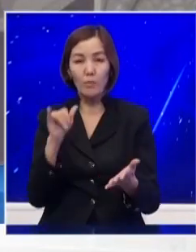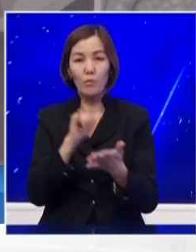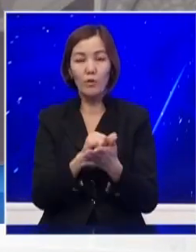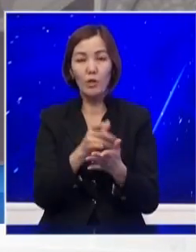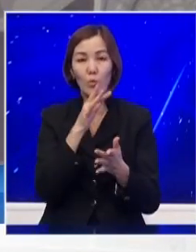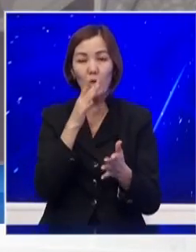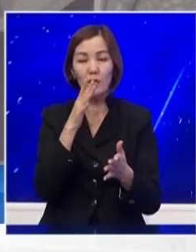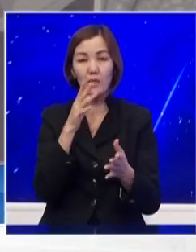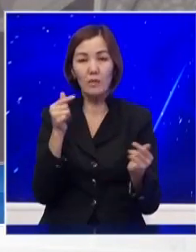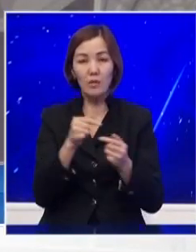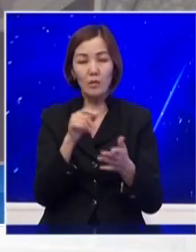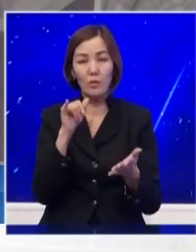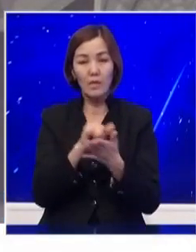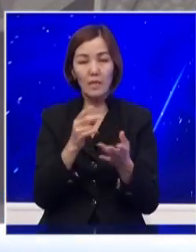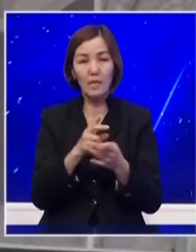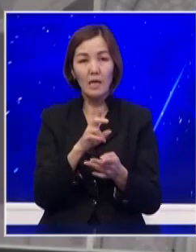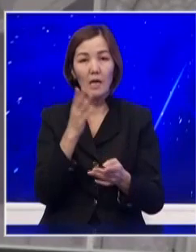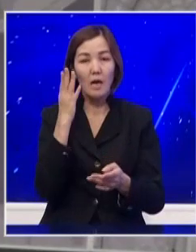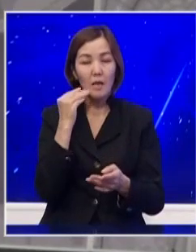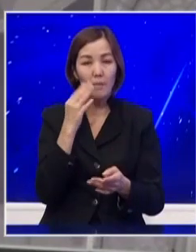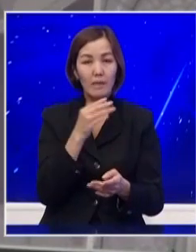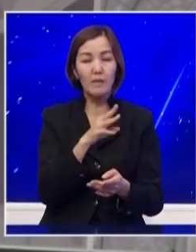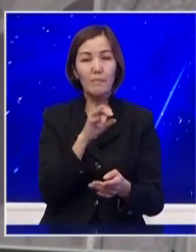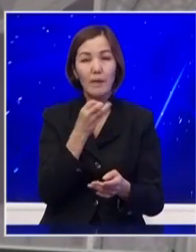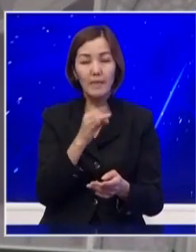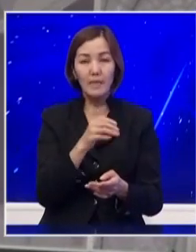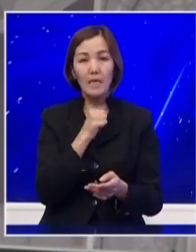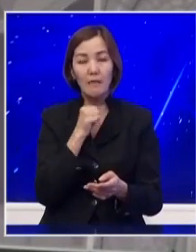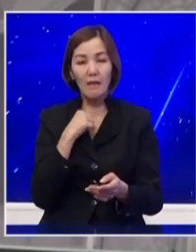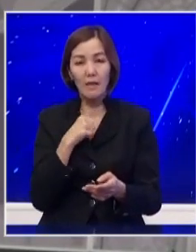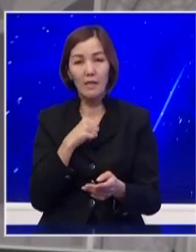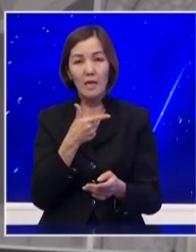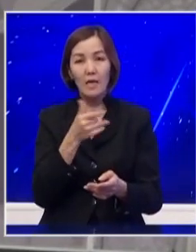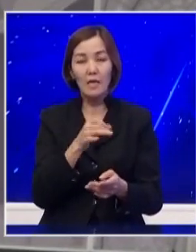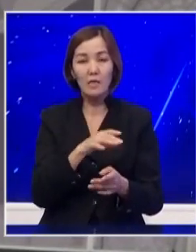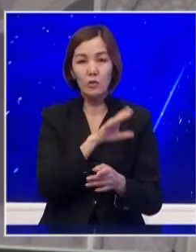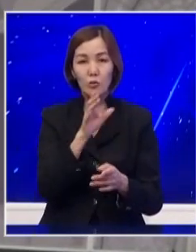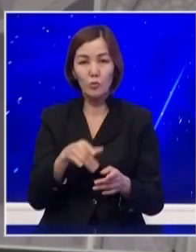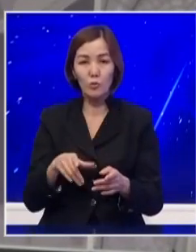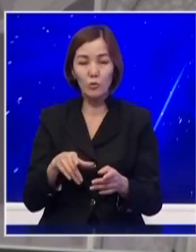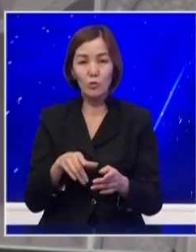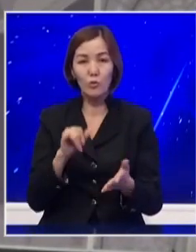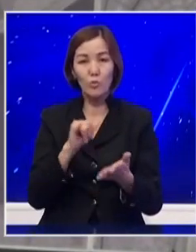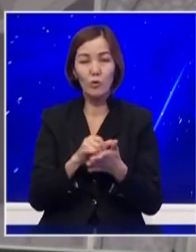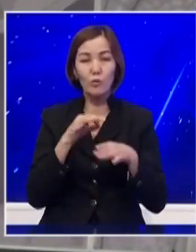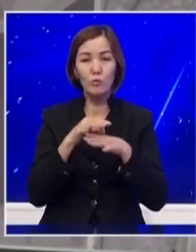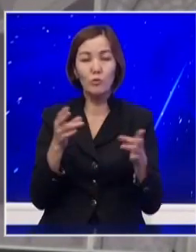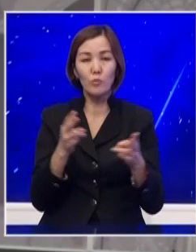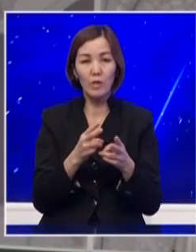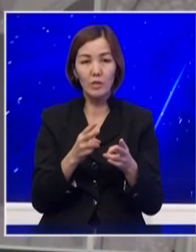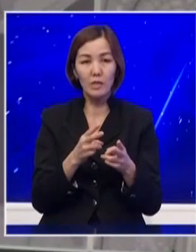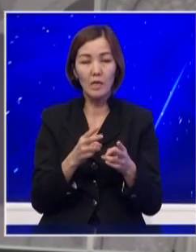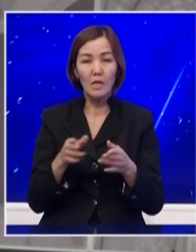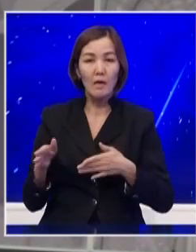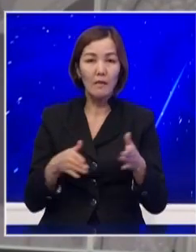керек. Нақтырақ айтқанда, Алматы-Байсерке және Талғар аралығында газ құбырын жүргізу жобасын жасау қажет. Ал бұл тұста облыс әкімдігі құбыр жолдарын